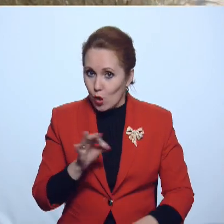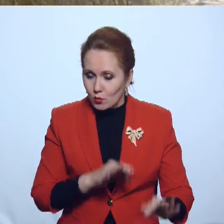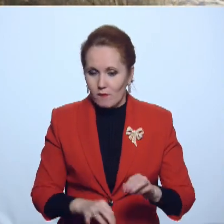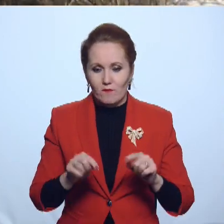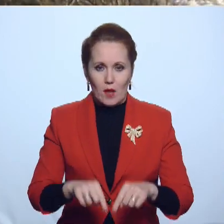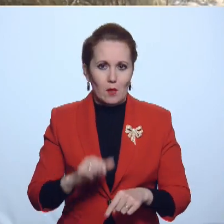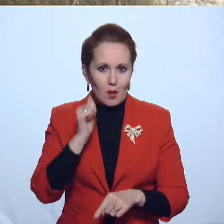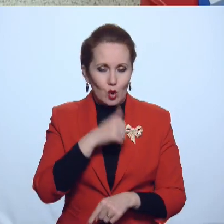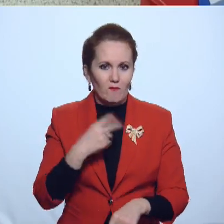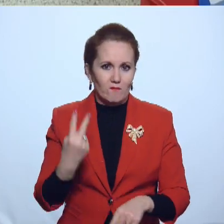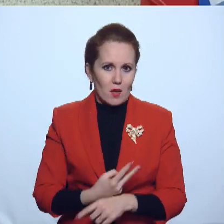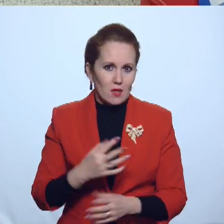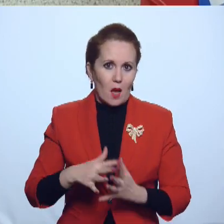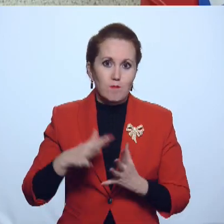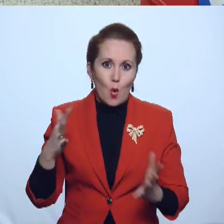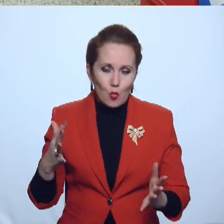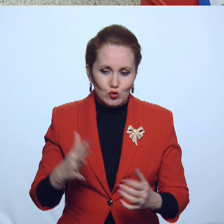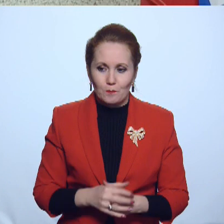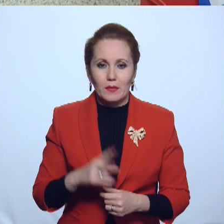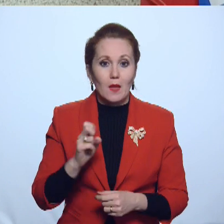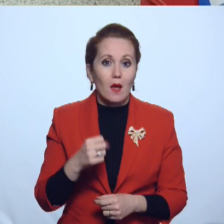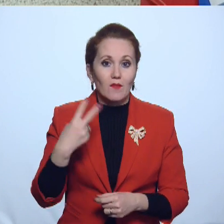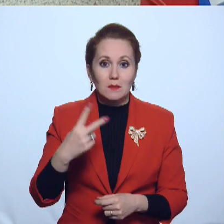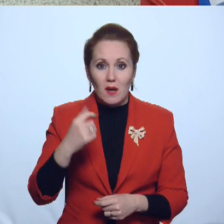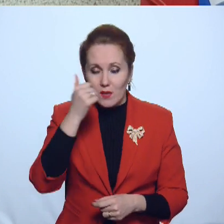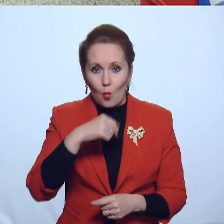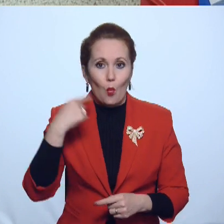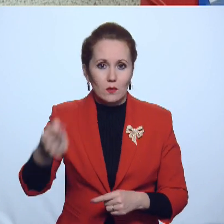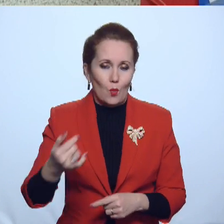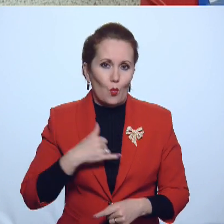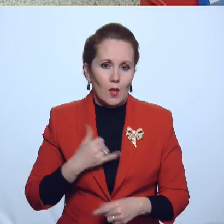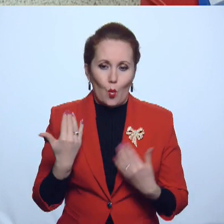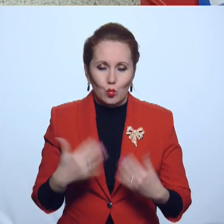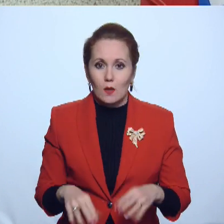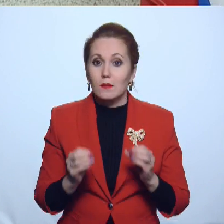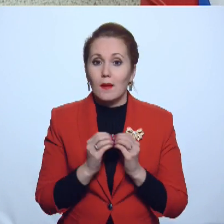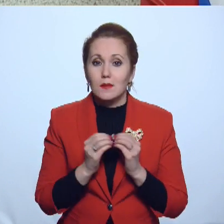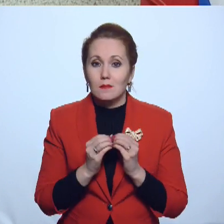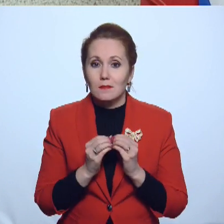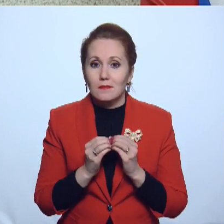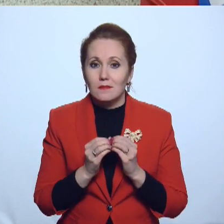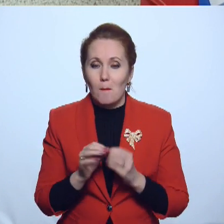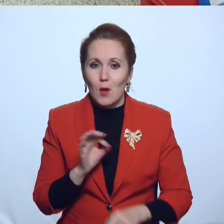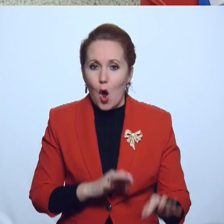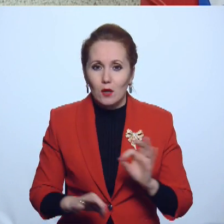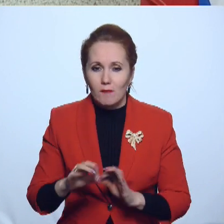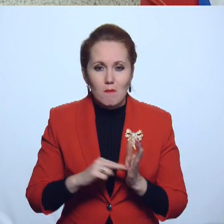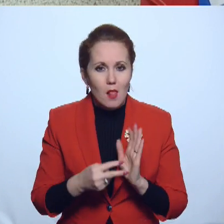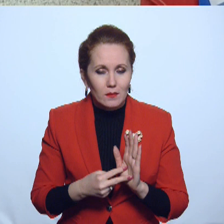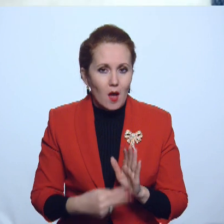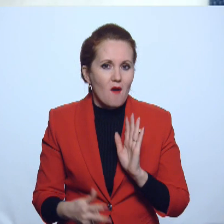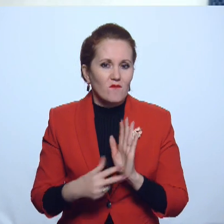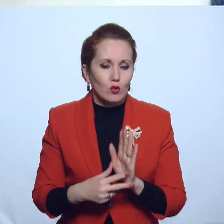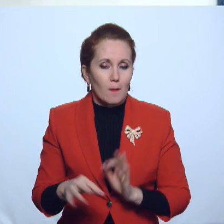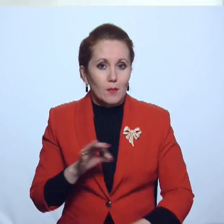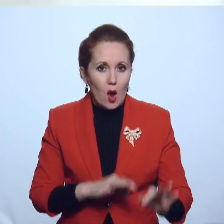году вдвое больше. На 21 год у нас уже 10 проектов, 8